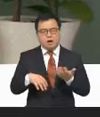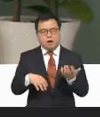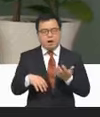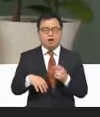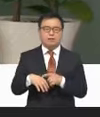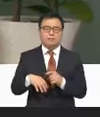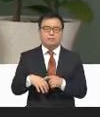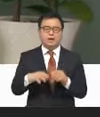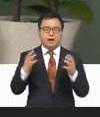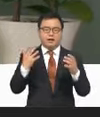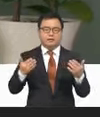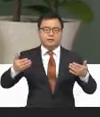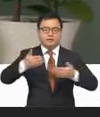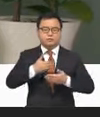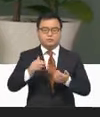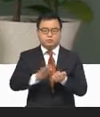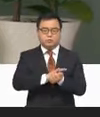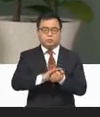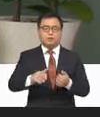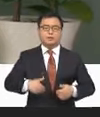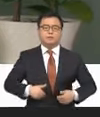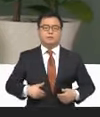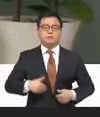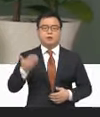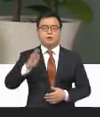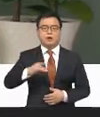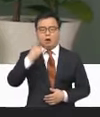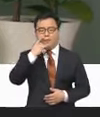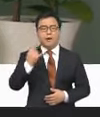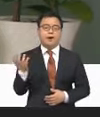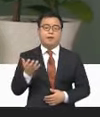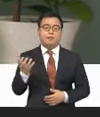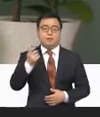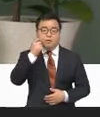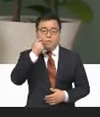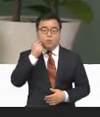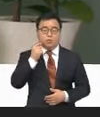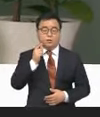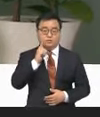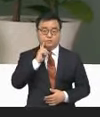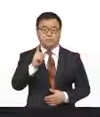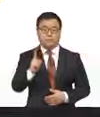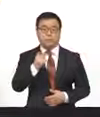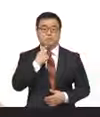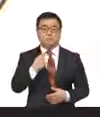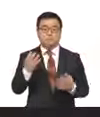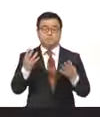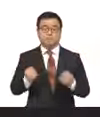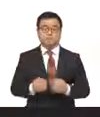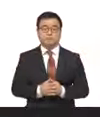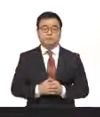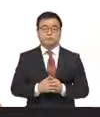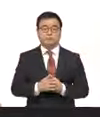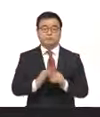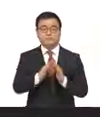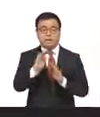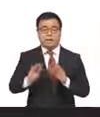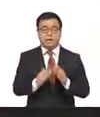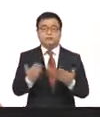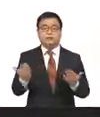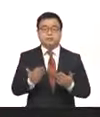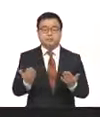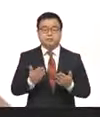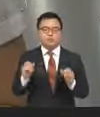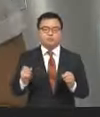아이들을 안아주거나 이렇게 돌봐줘야 되는데 엄마가 너무 아파서 해줄 수가 없어 그래서 그런 적도 많고. 집안일까지 하며